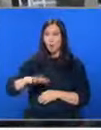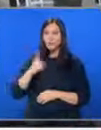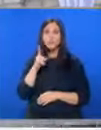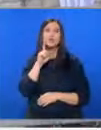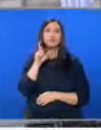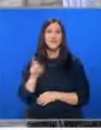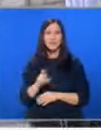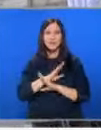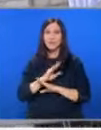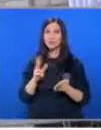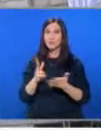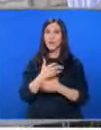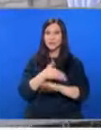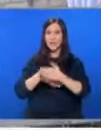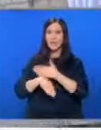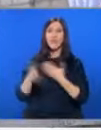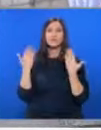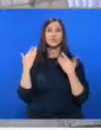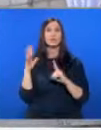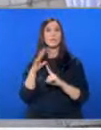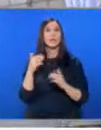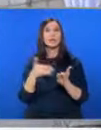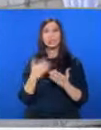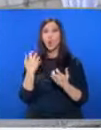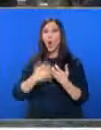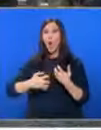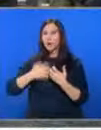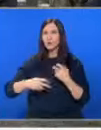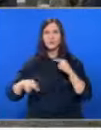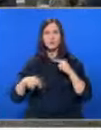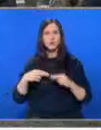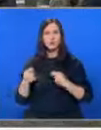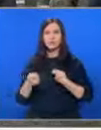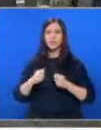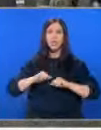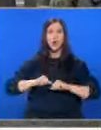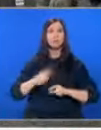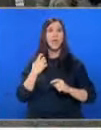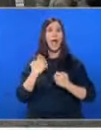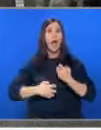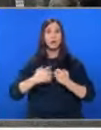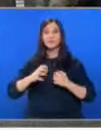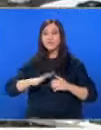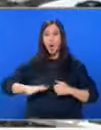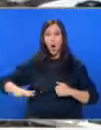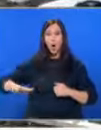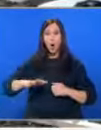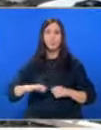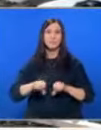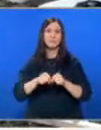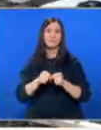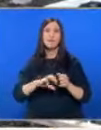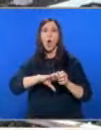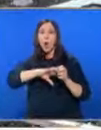загина, 18 са ранени при въздушно нападение срещу Харков. Ресторант, магазини и офиси в Харковска област са били повредени от отломки от